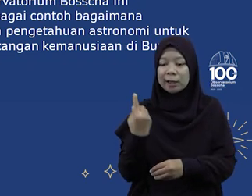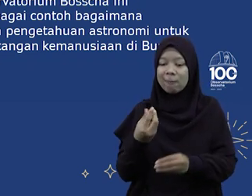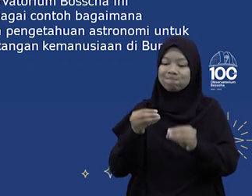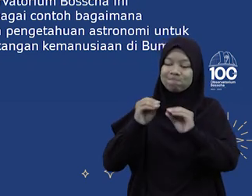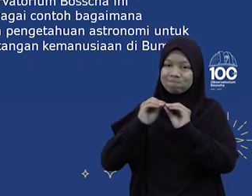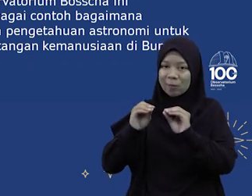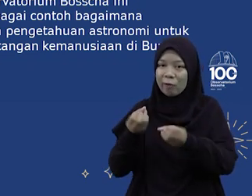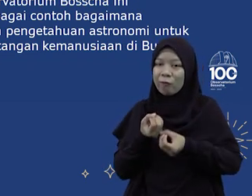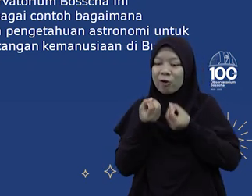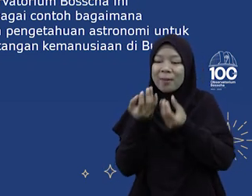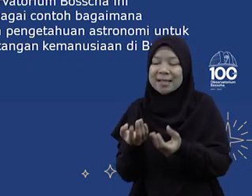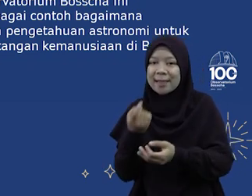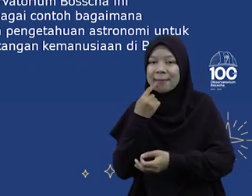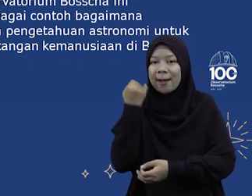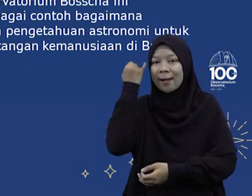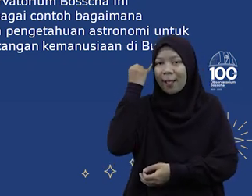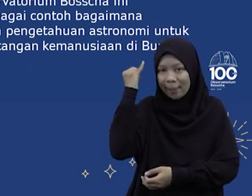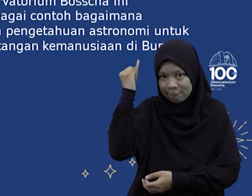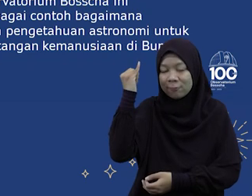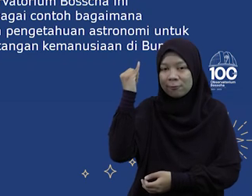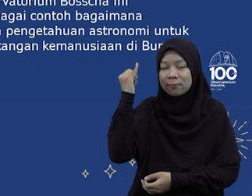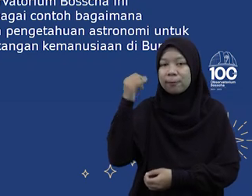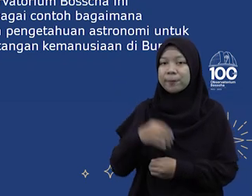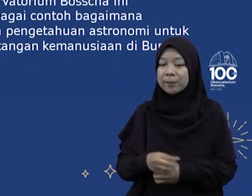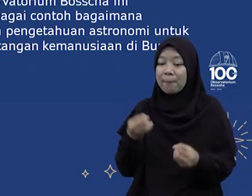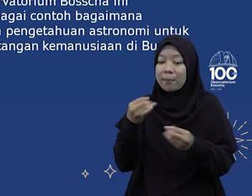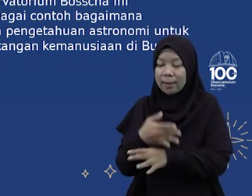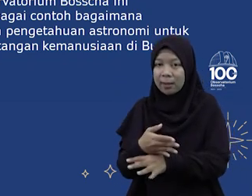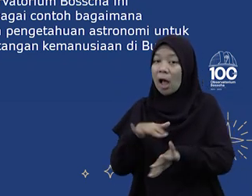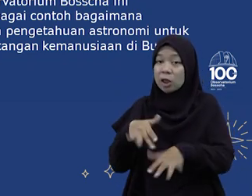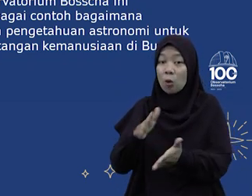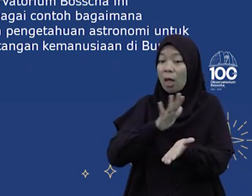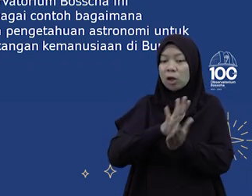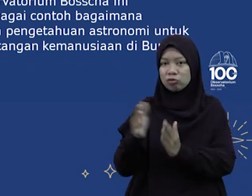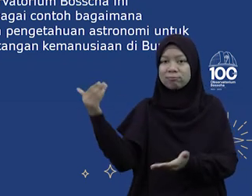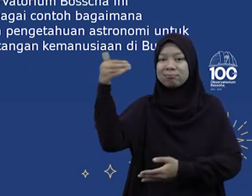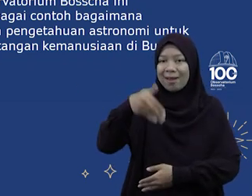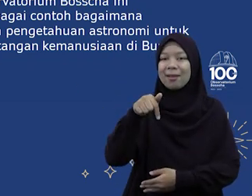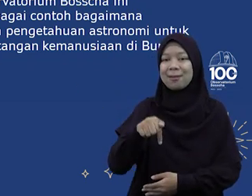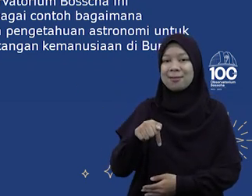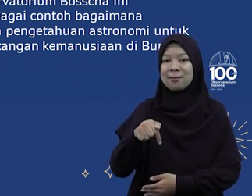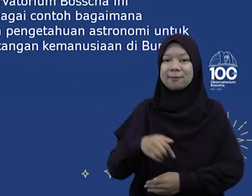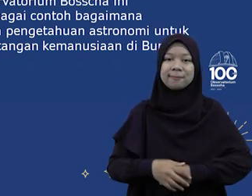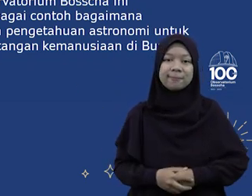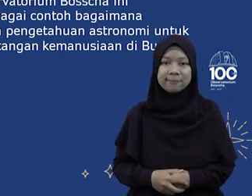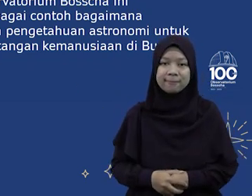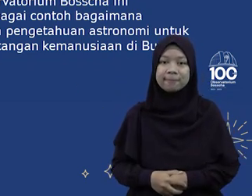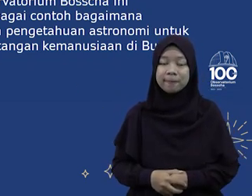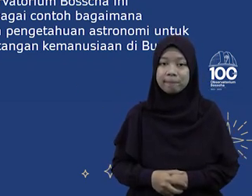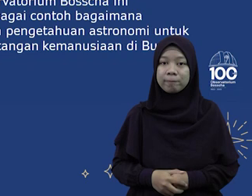ilmu dan mungkin Secara praktisnya melalui datang ke fasilitas seperti ini